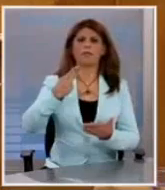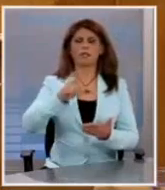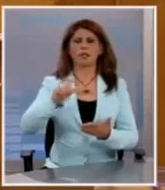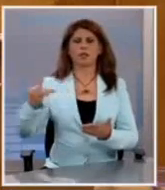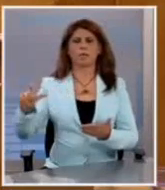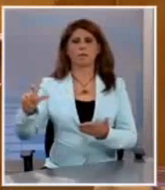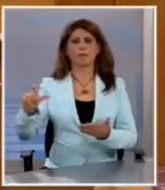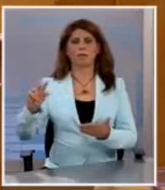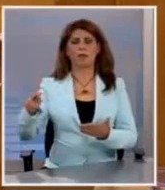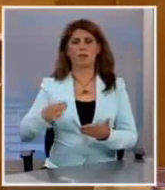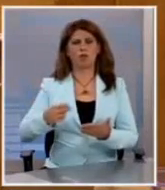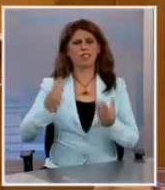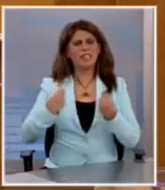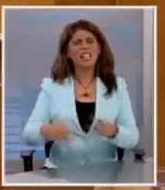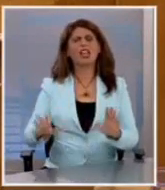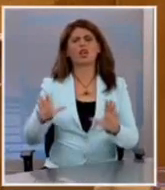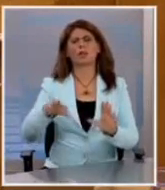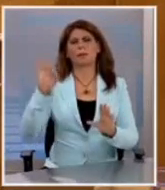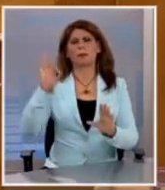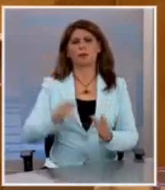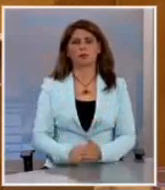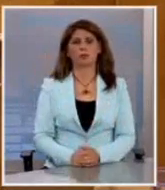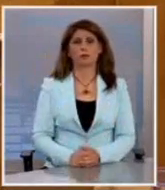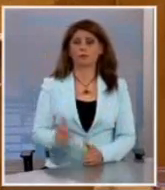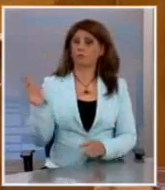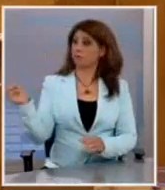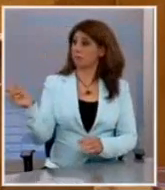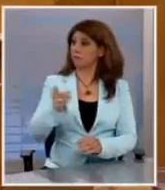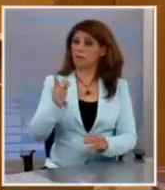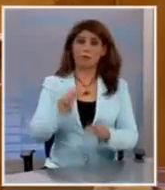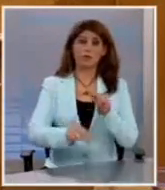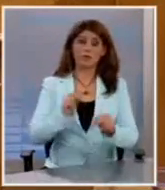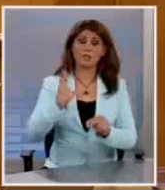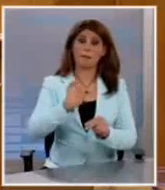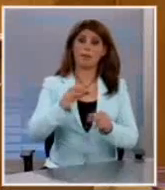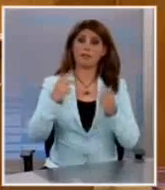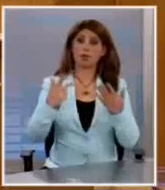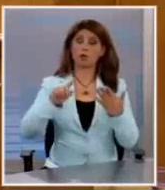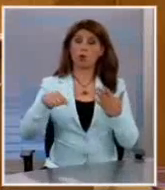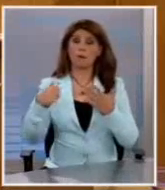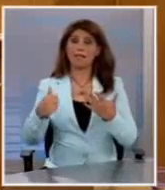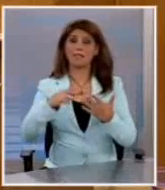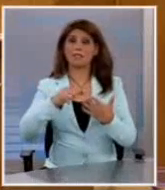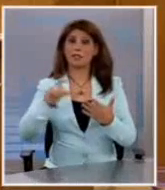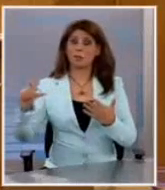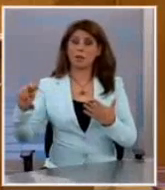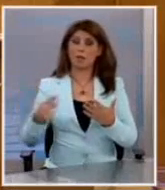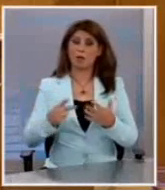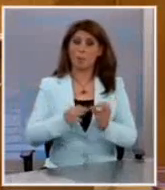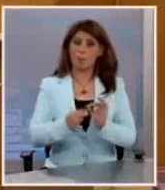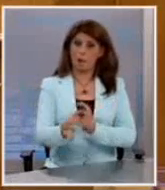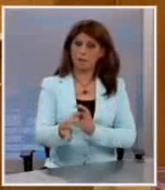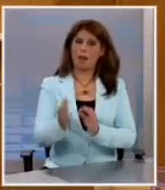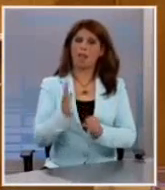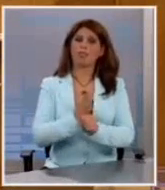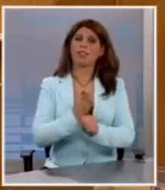ευρώ στη χειρότερη των περιπτώσεων. Και ενώ ψηφίσατε 58,6 δισεκατομμύρια ευρώ μέτρα, ενώ